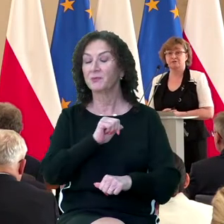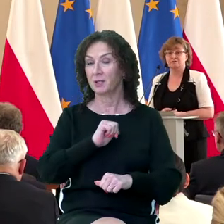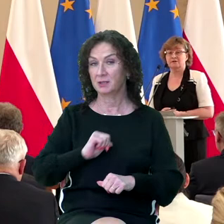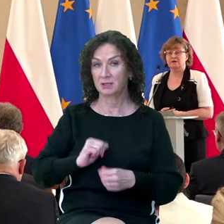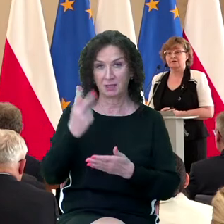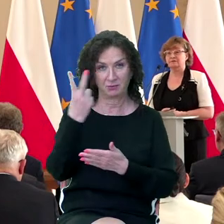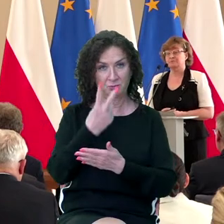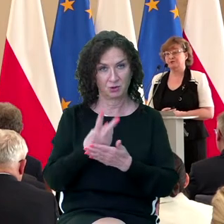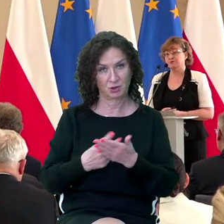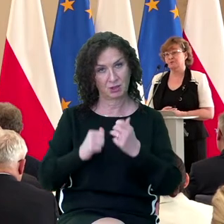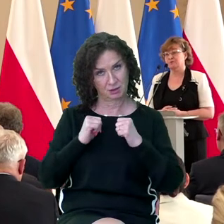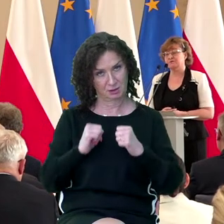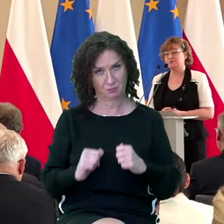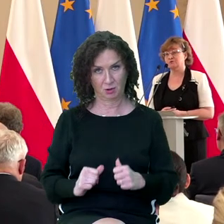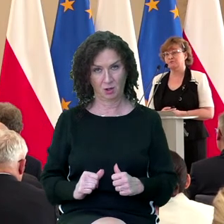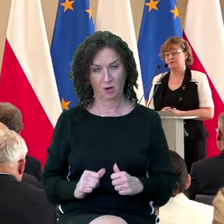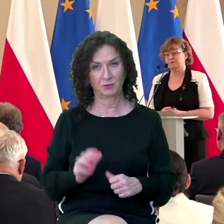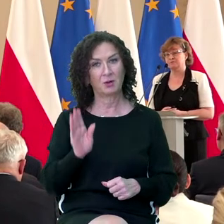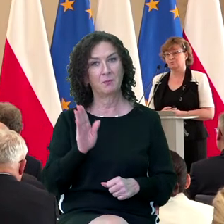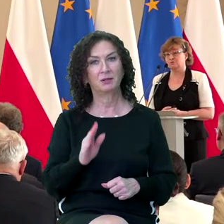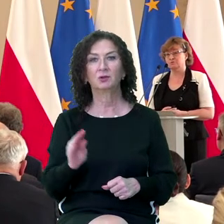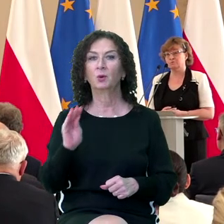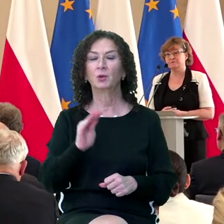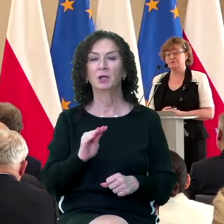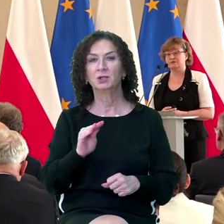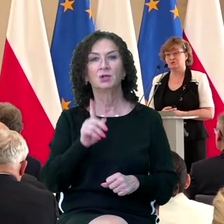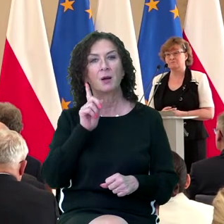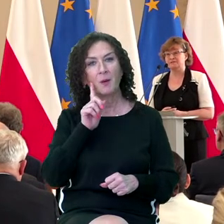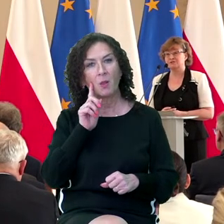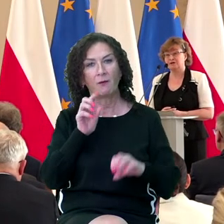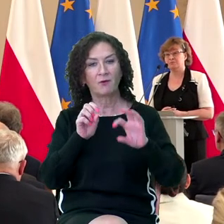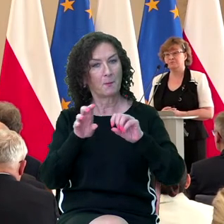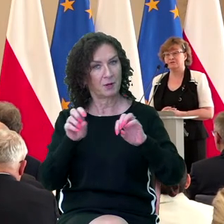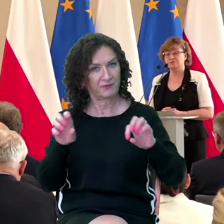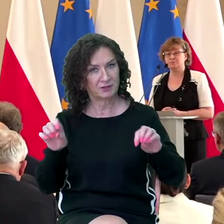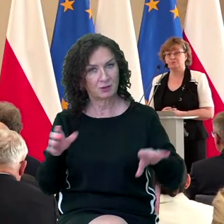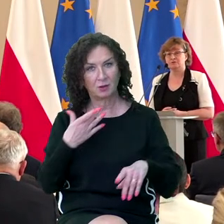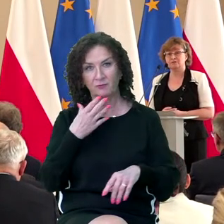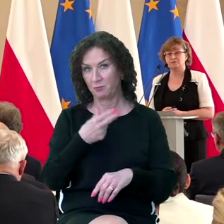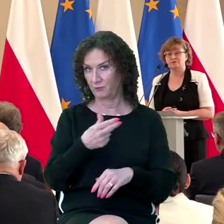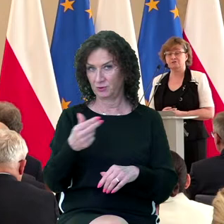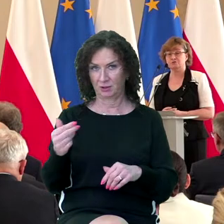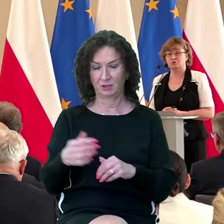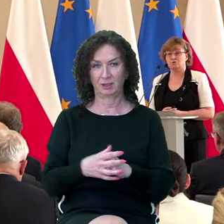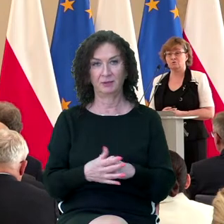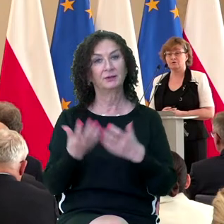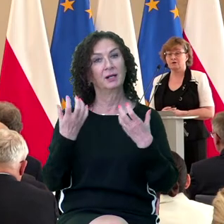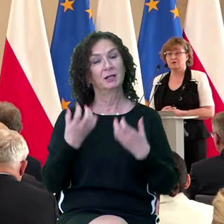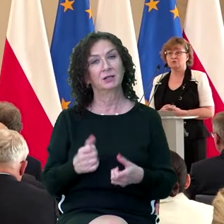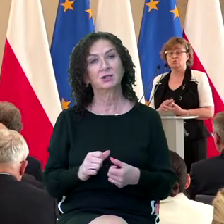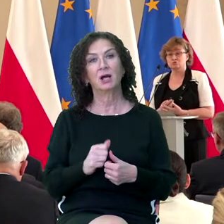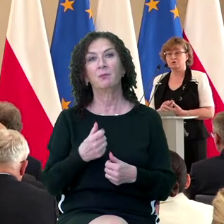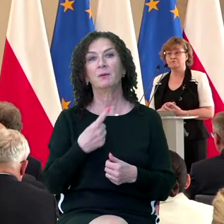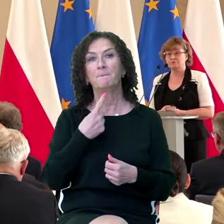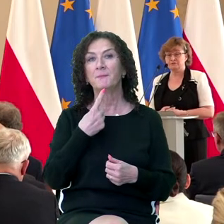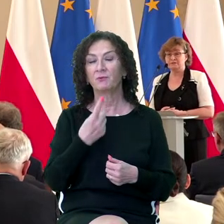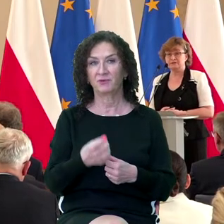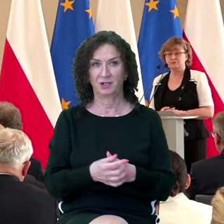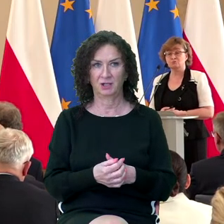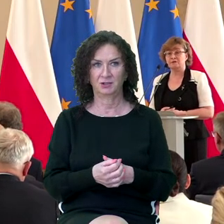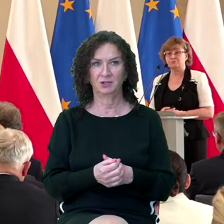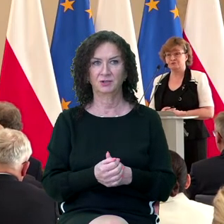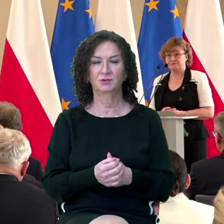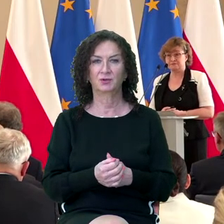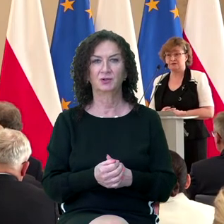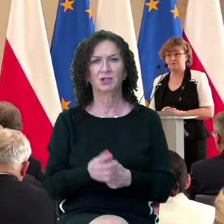jeszcze panowie profesorowie na pewno o tym mówić. Natomiast chciałabym właśnie podkreślić tą kluczową ideę,